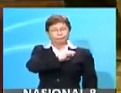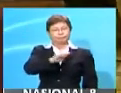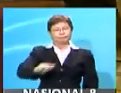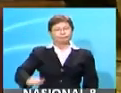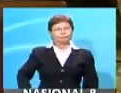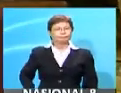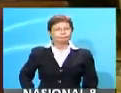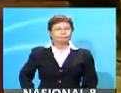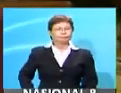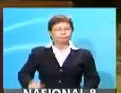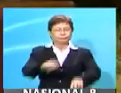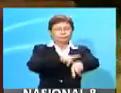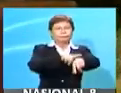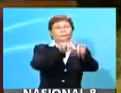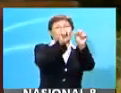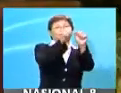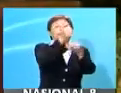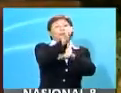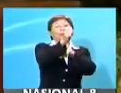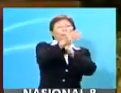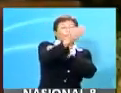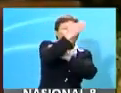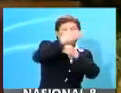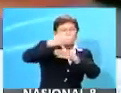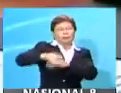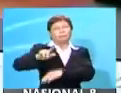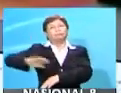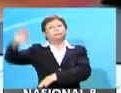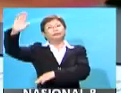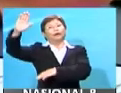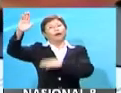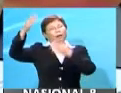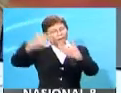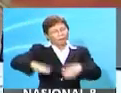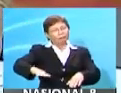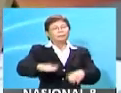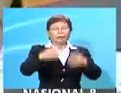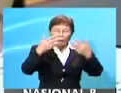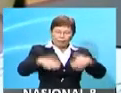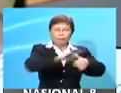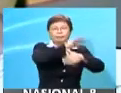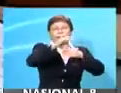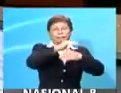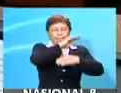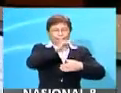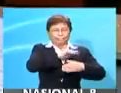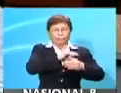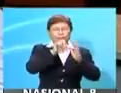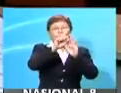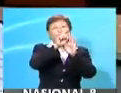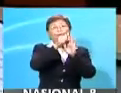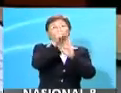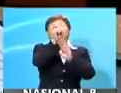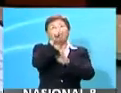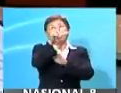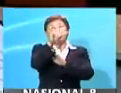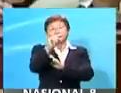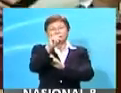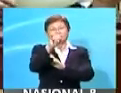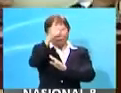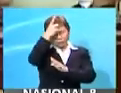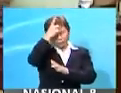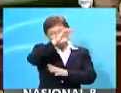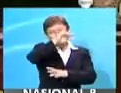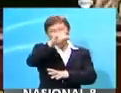Hali muazam Shah kirakira pukul 10 pagi lafaz ikrar Sumpah jawatan dan takstia kemudannya diikuti menteri sumber asli dan alam sekitar Datuk Dr Wan junidi